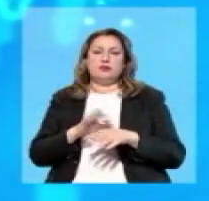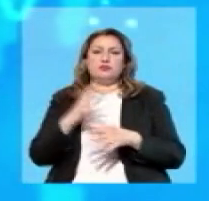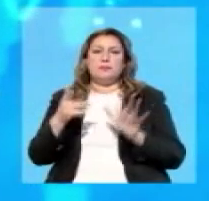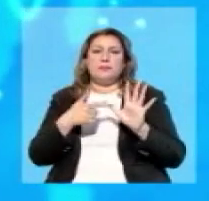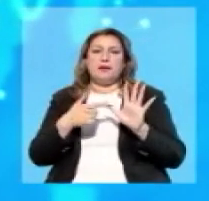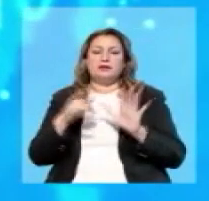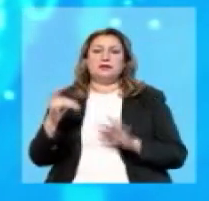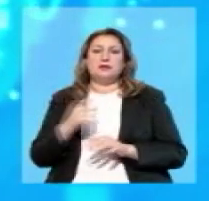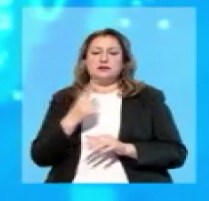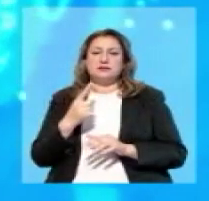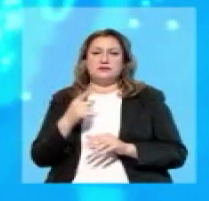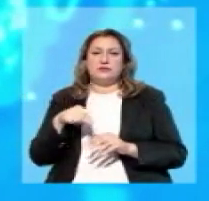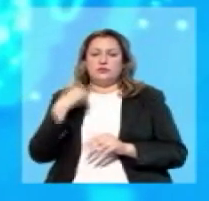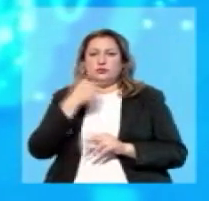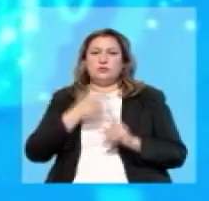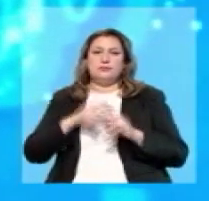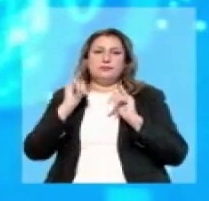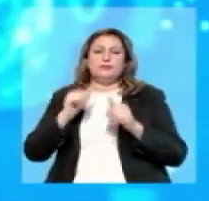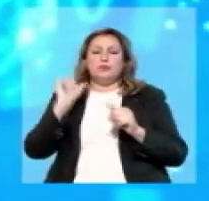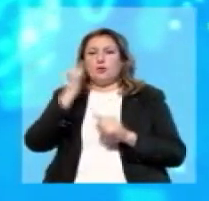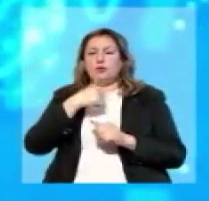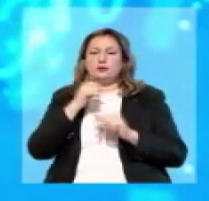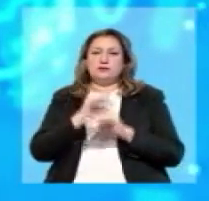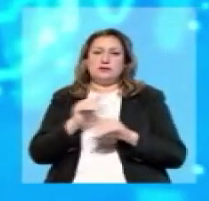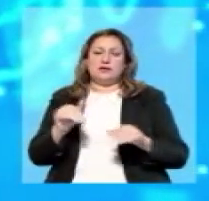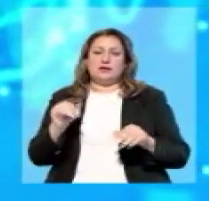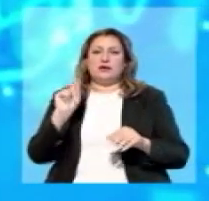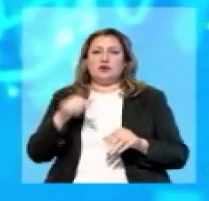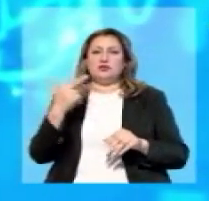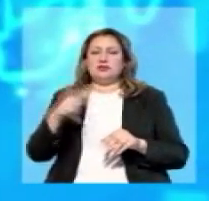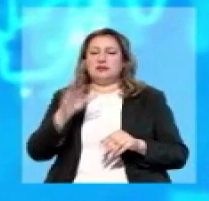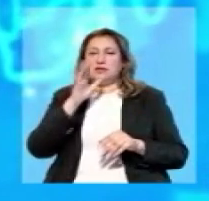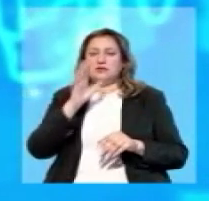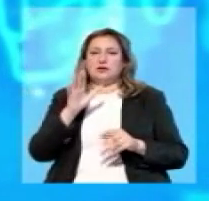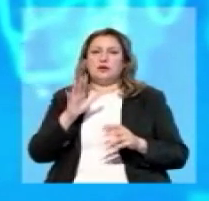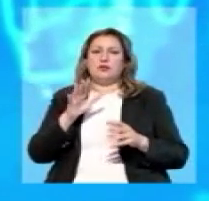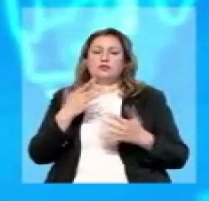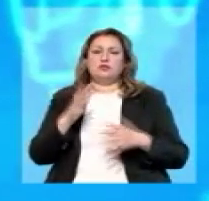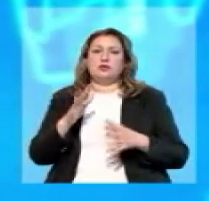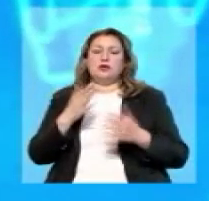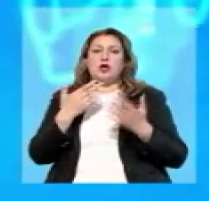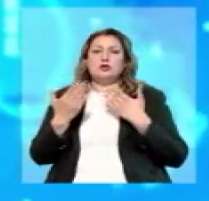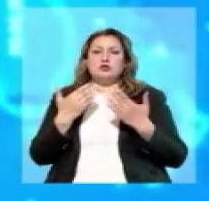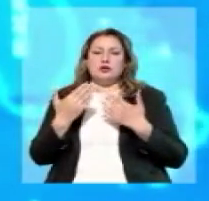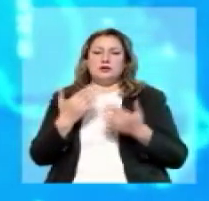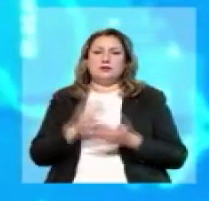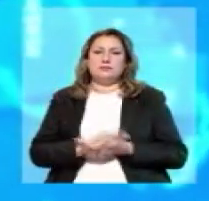ТМД елдері және таяу шетелдермен дипломатиялық қарым-қатынастарының орнағанына 30 жыл толуына арналып отыр.